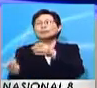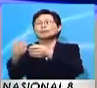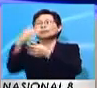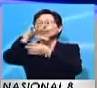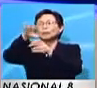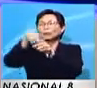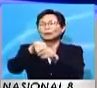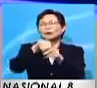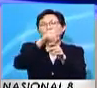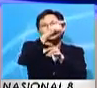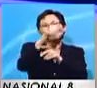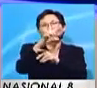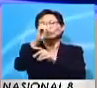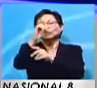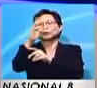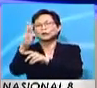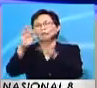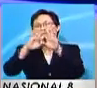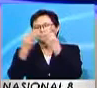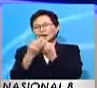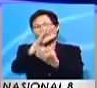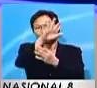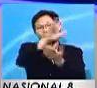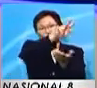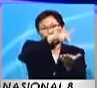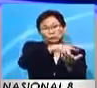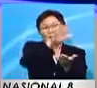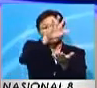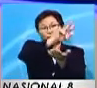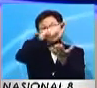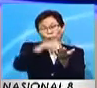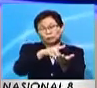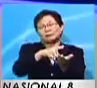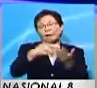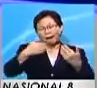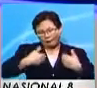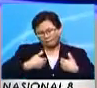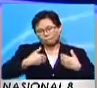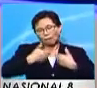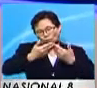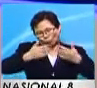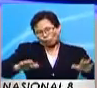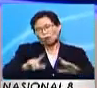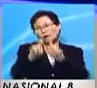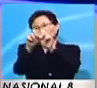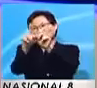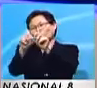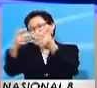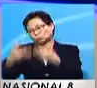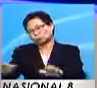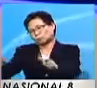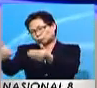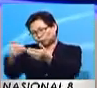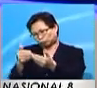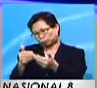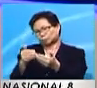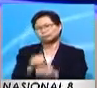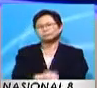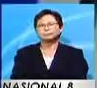106 keluarga lima pusat pemindahan masih beroperasi manakala 11 sudah